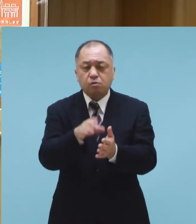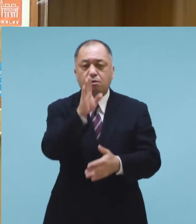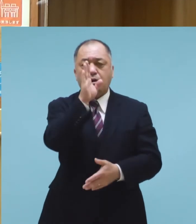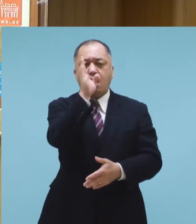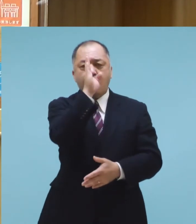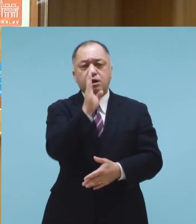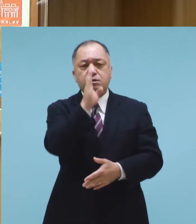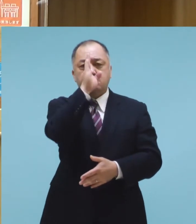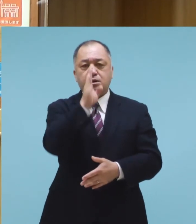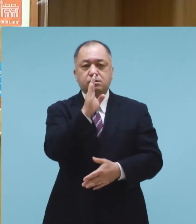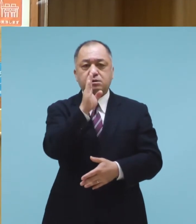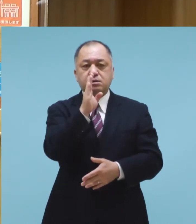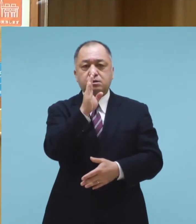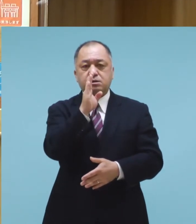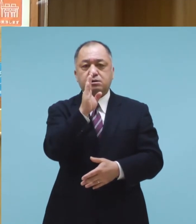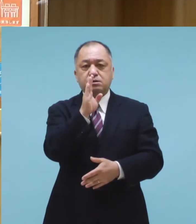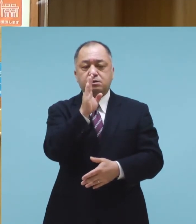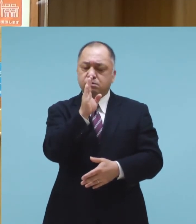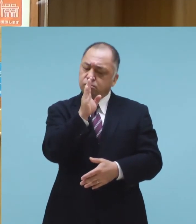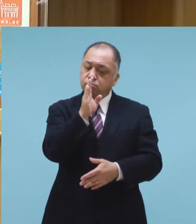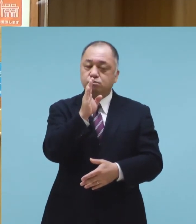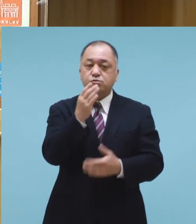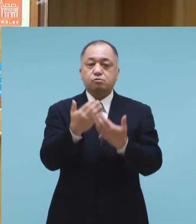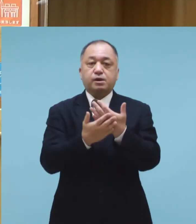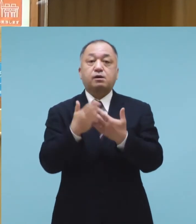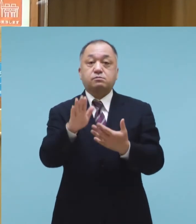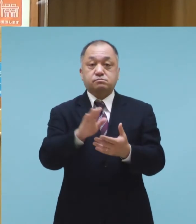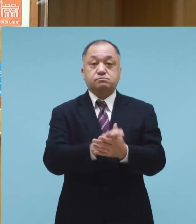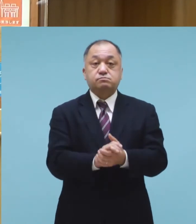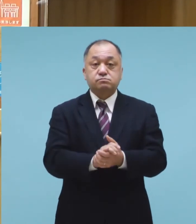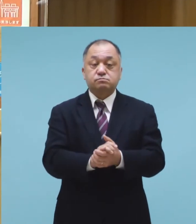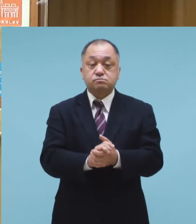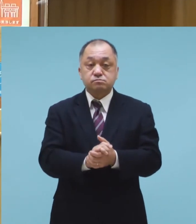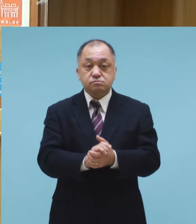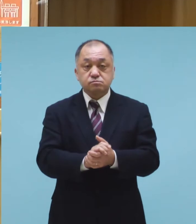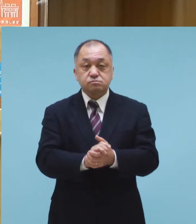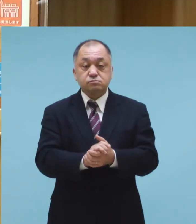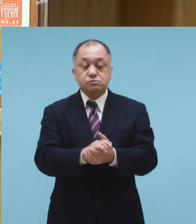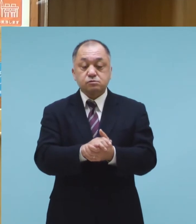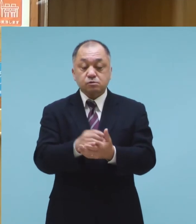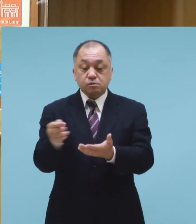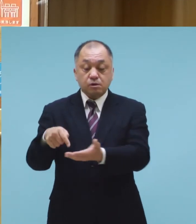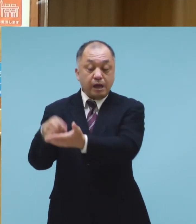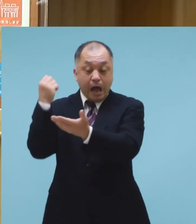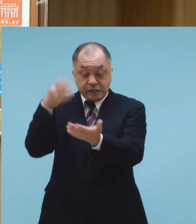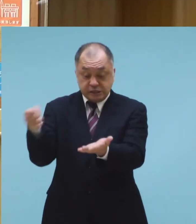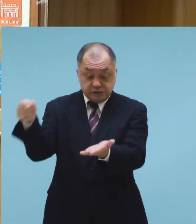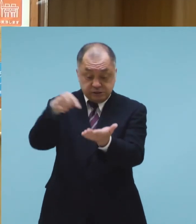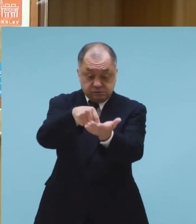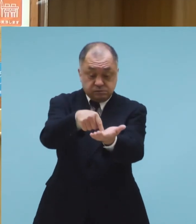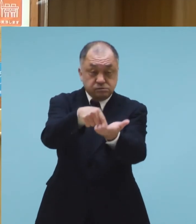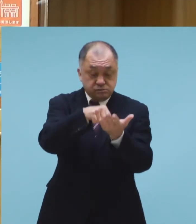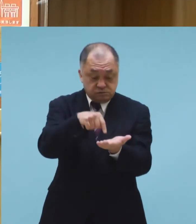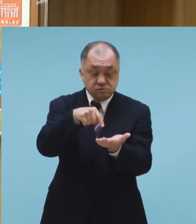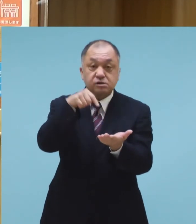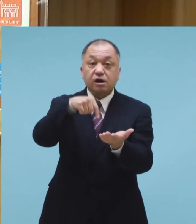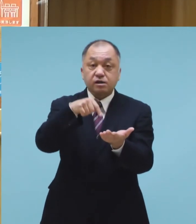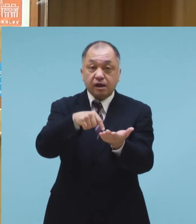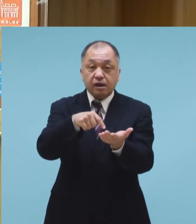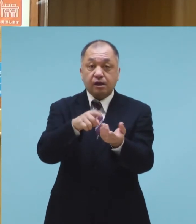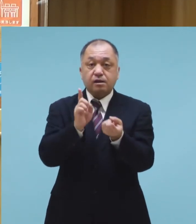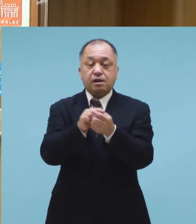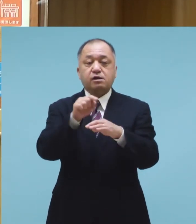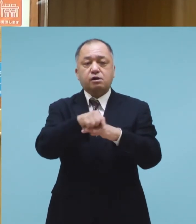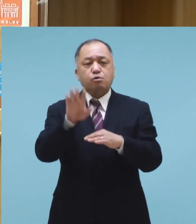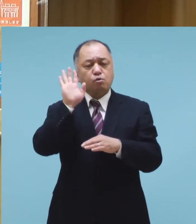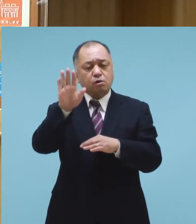なと思ってまして、でまあそういった対処方針が新しくなった中で、どういった対策をより強